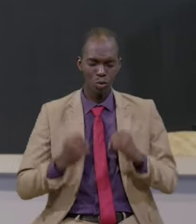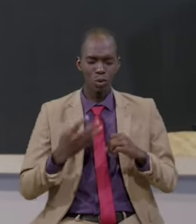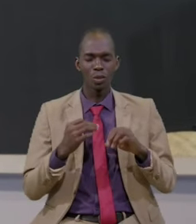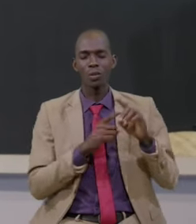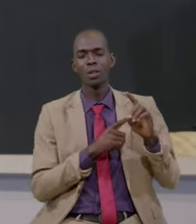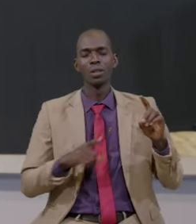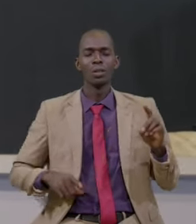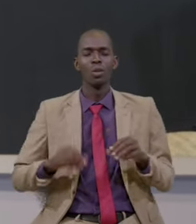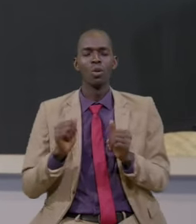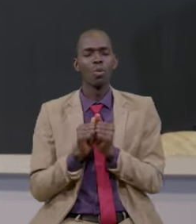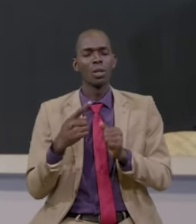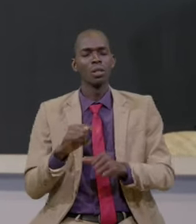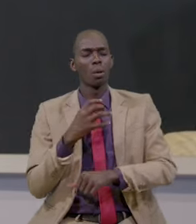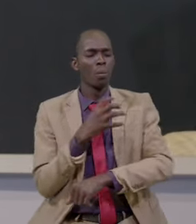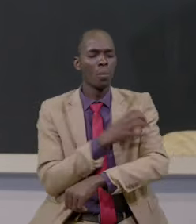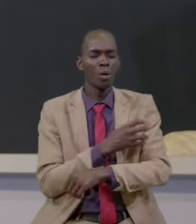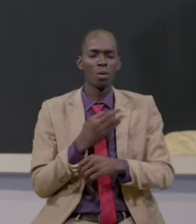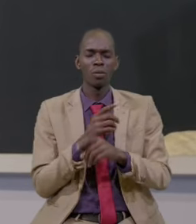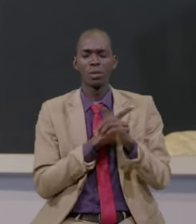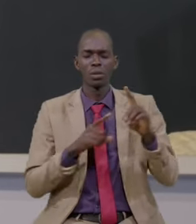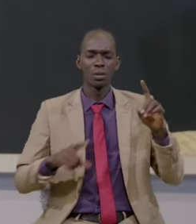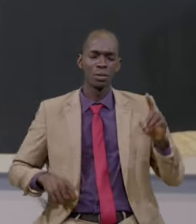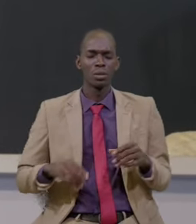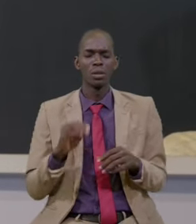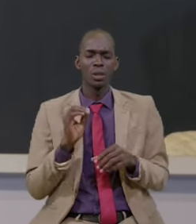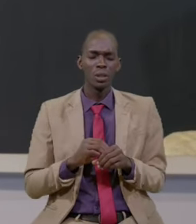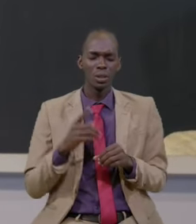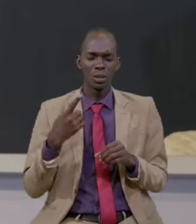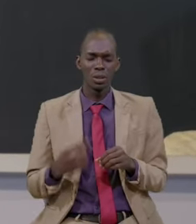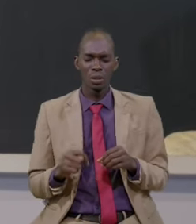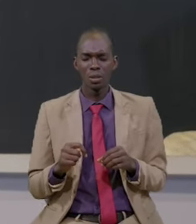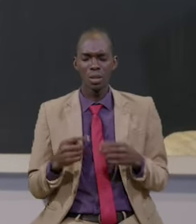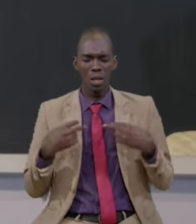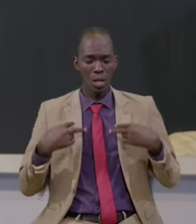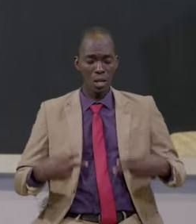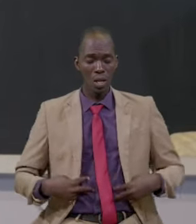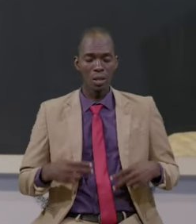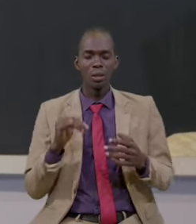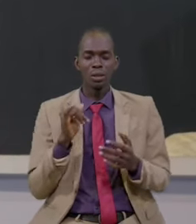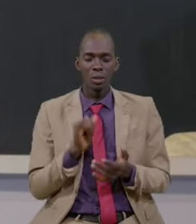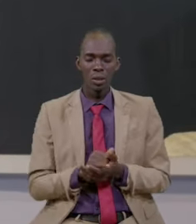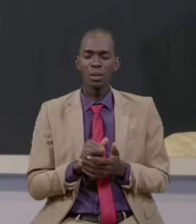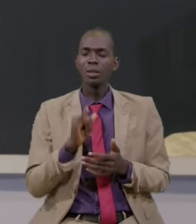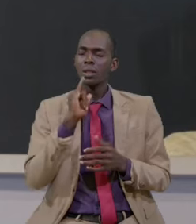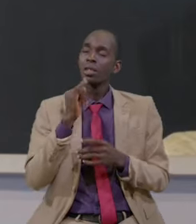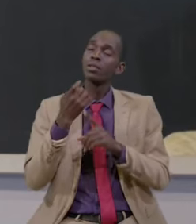la puissance du Seigneur, dans la santé qui vient du ciel.